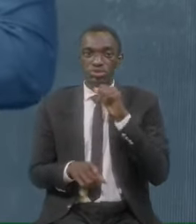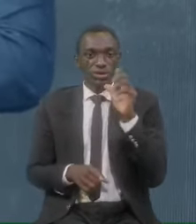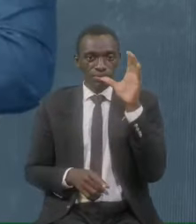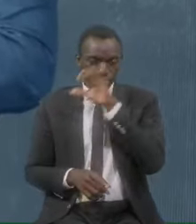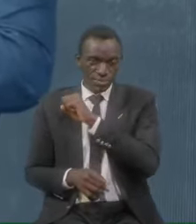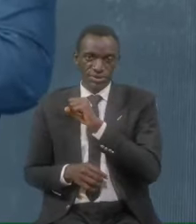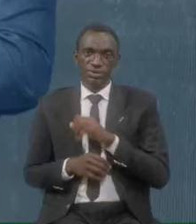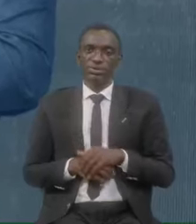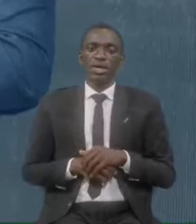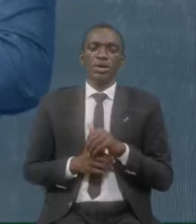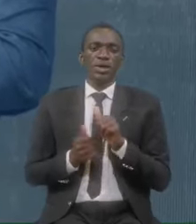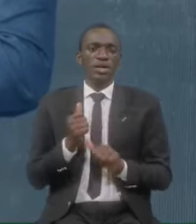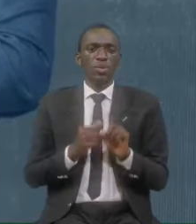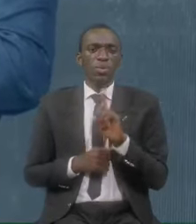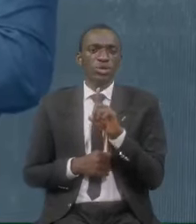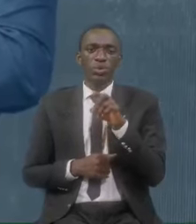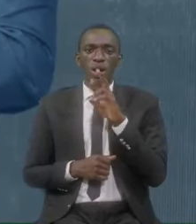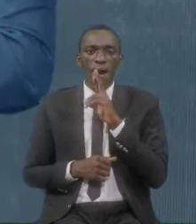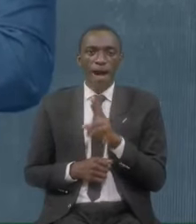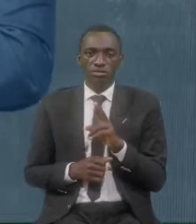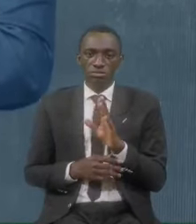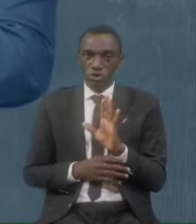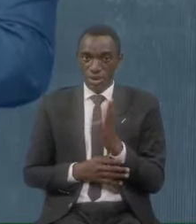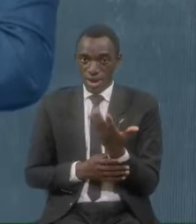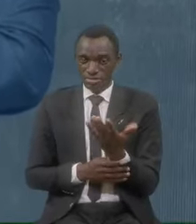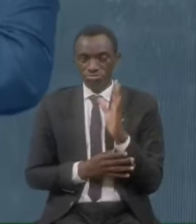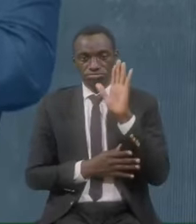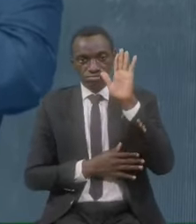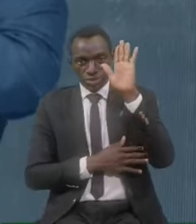conseiller afin que vous ne soyez pas négligé.